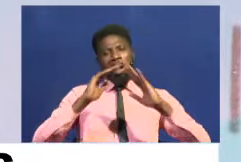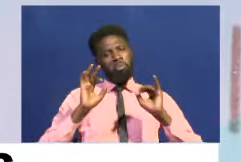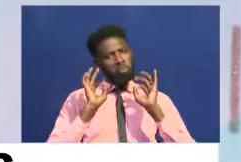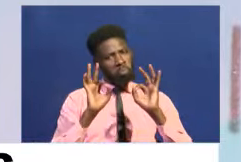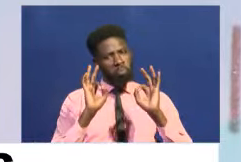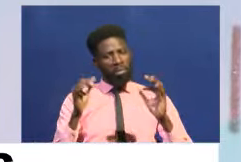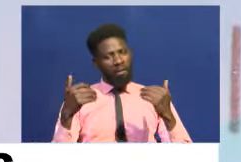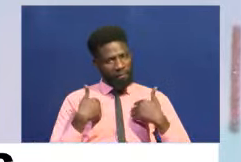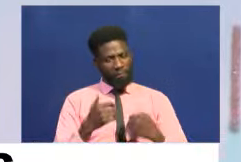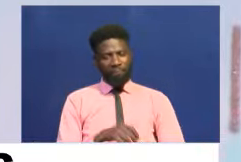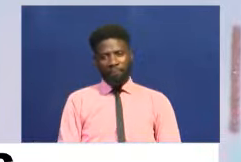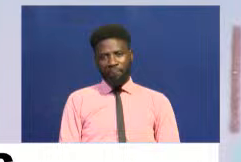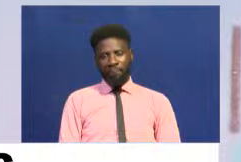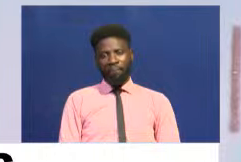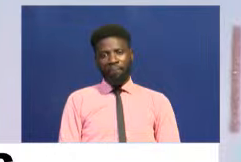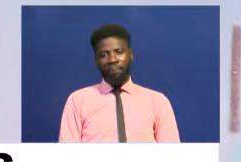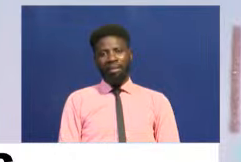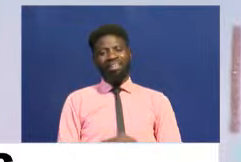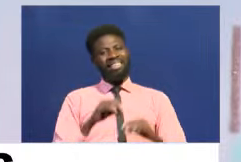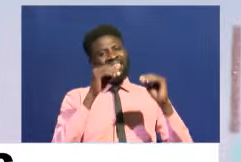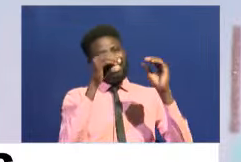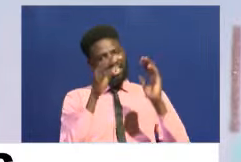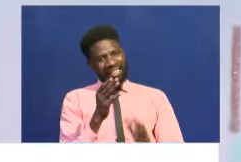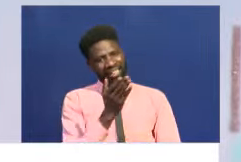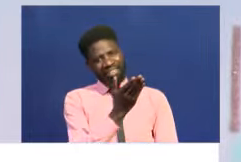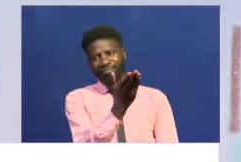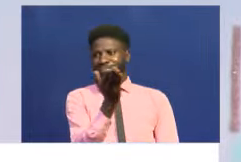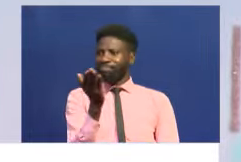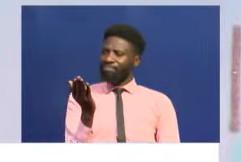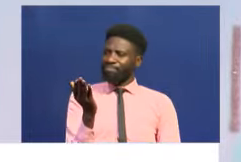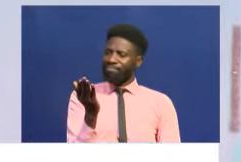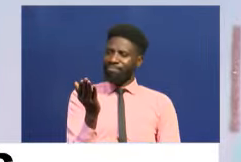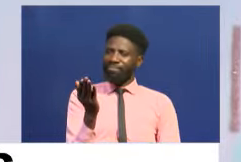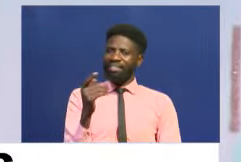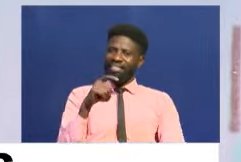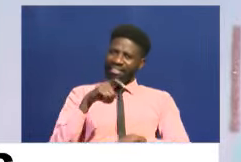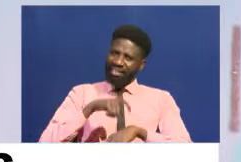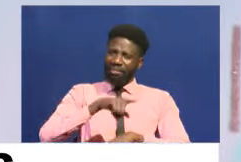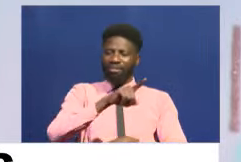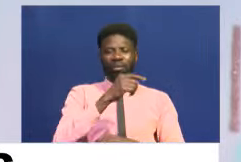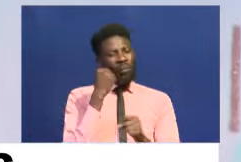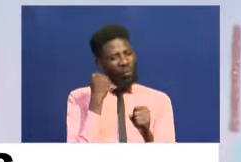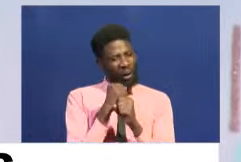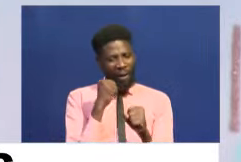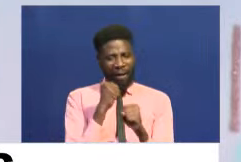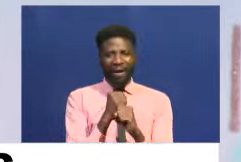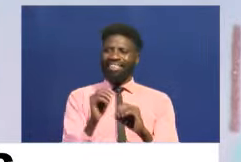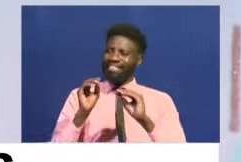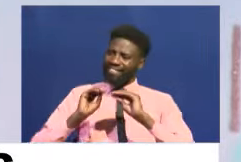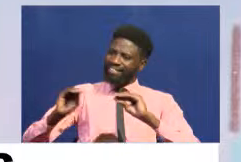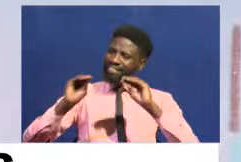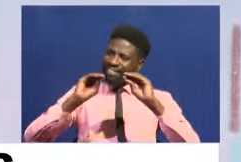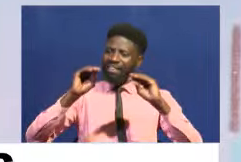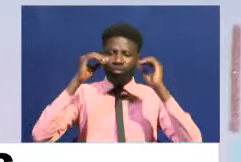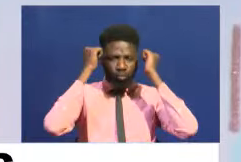sawasawa. Walimu pale shuleni mnapojitolea kufundisha watoto wetu,